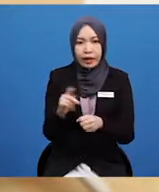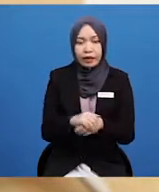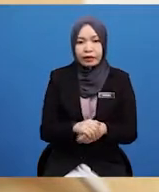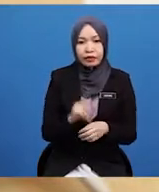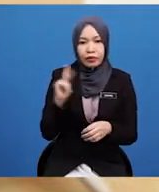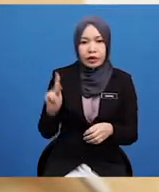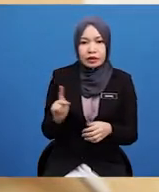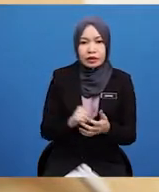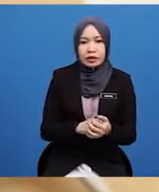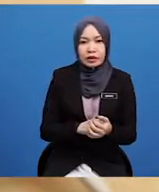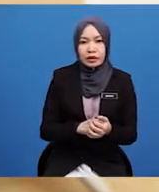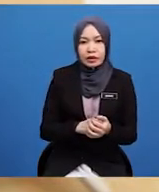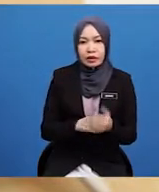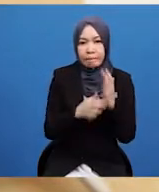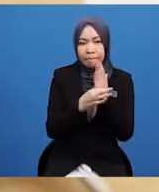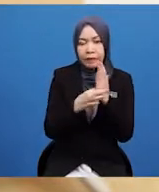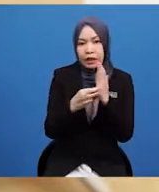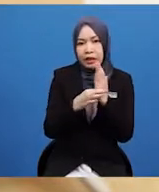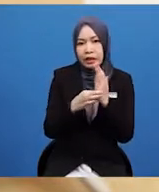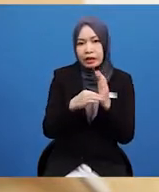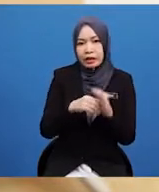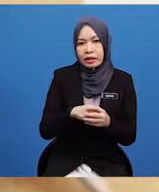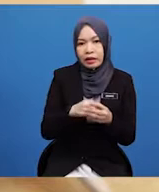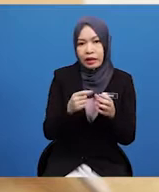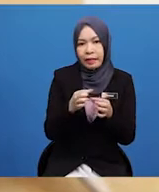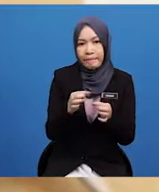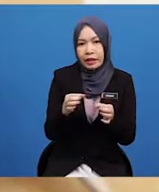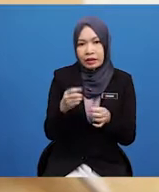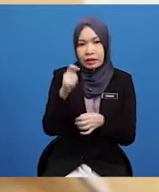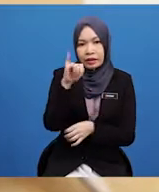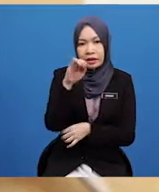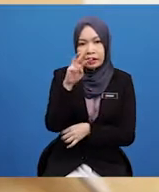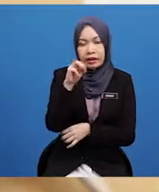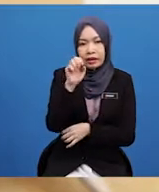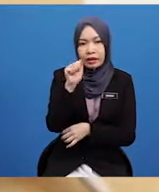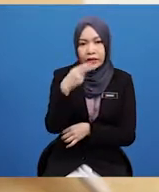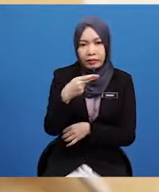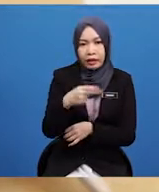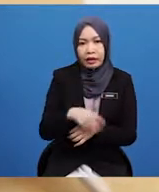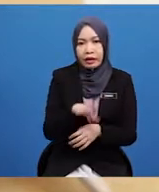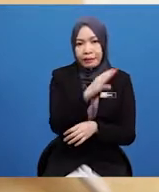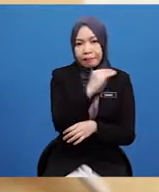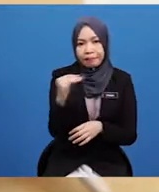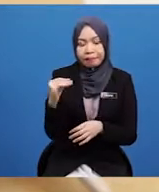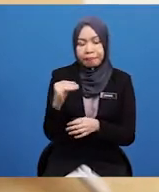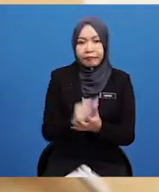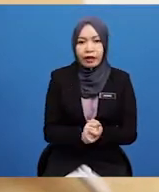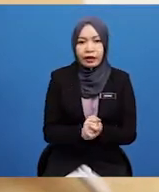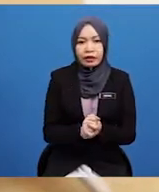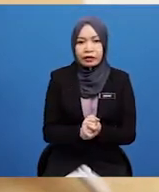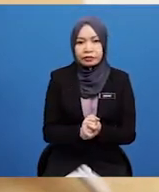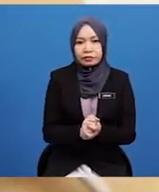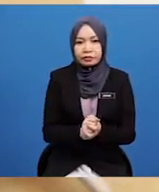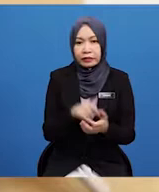biji timah. Selain itu, untuk mendapatkan pasaran yang lebih luas, persaingan ini telah membawa